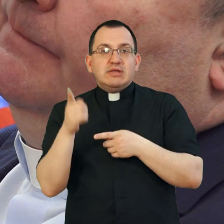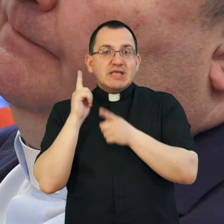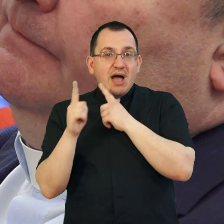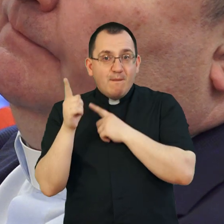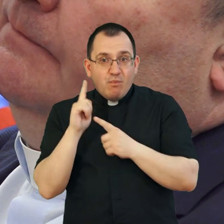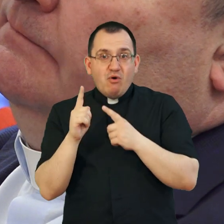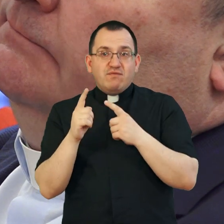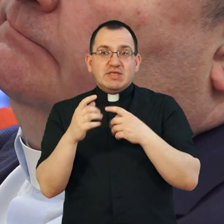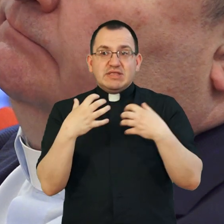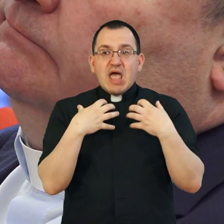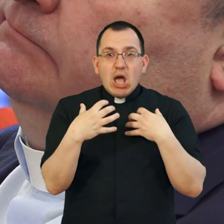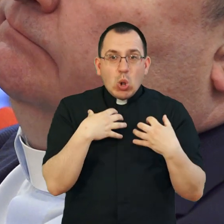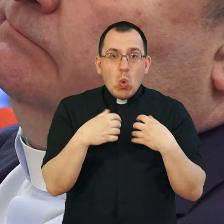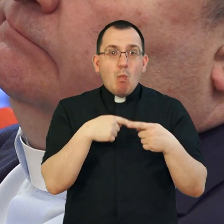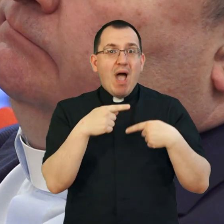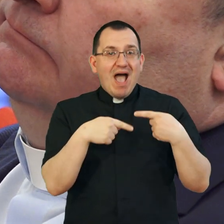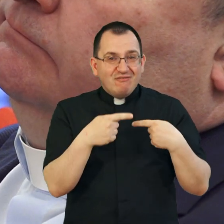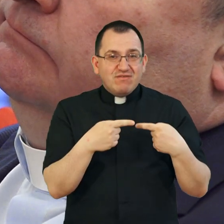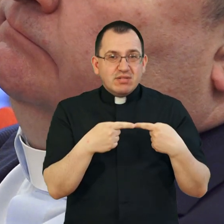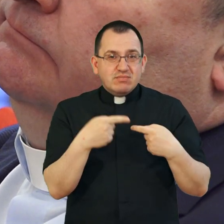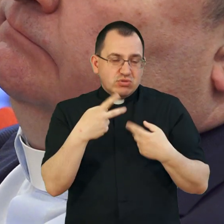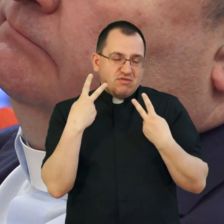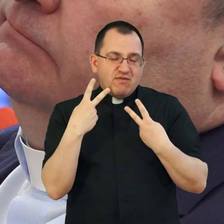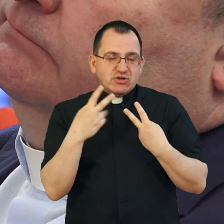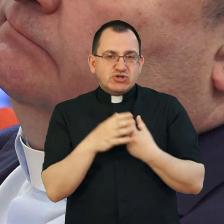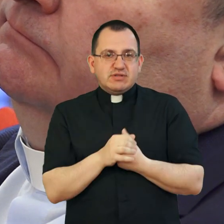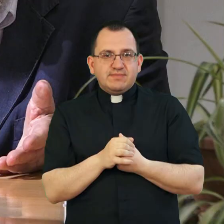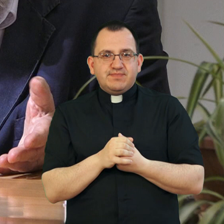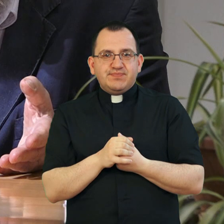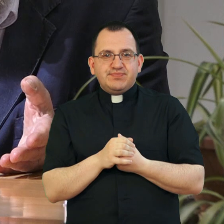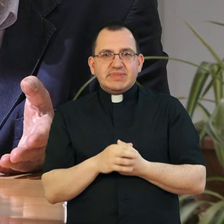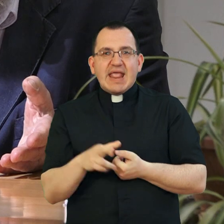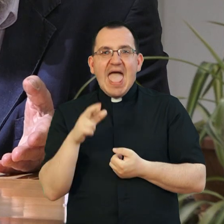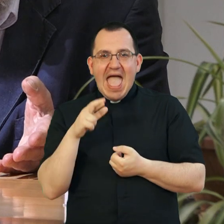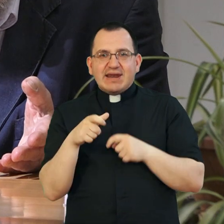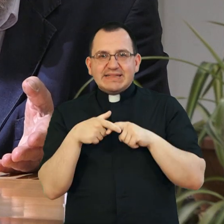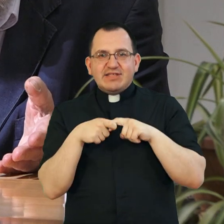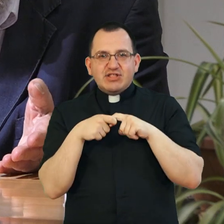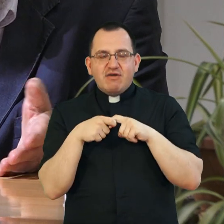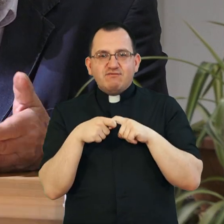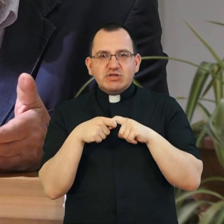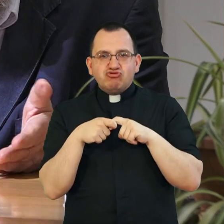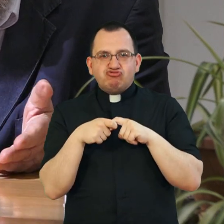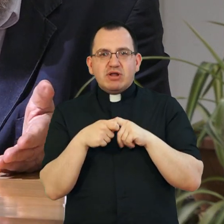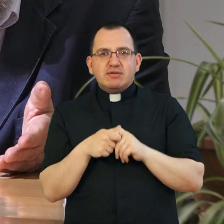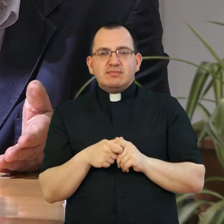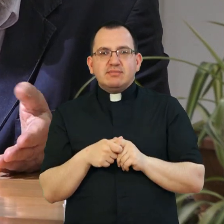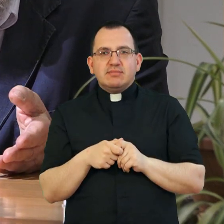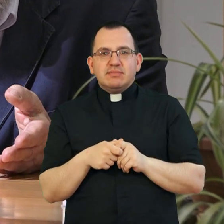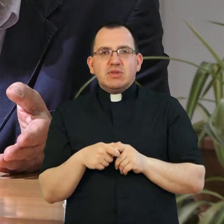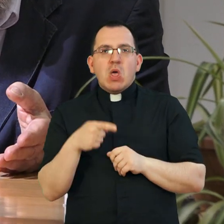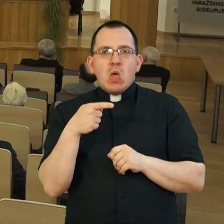kritičara, kazališnog kritičara između dva rata. Ernest Fischer ispred ogranka Matice Hrvatske u Varaždinu